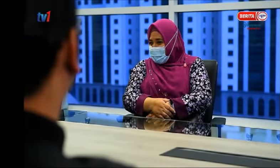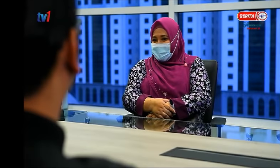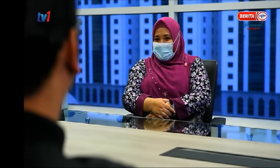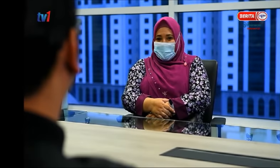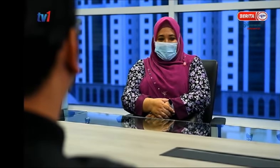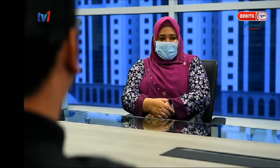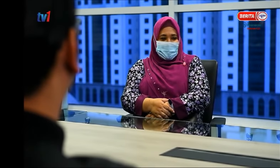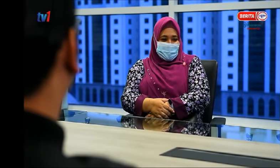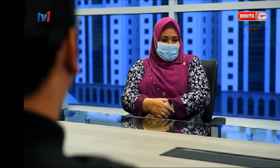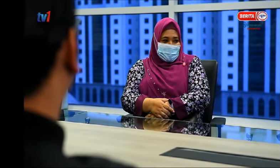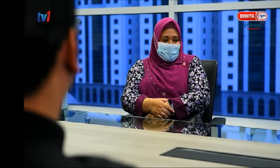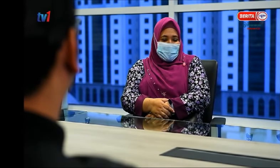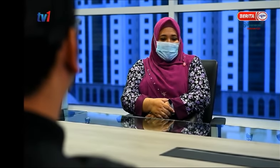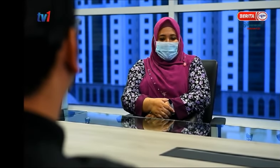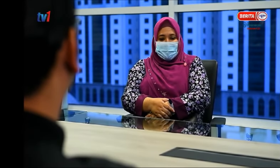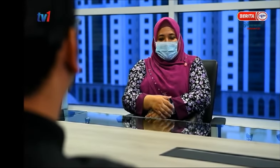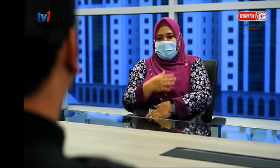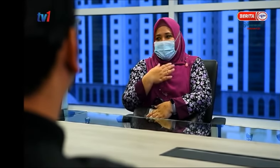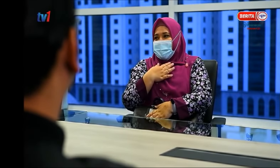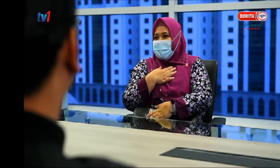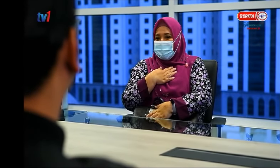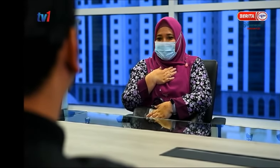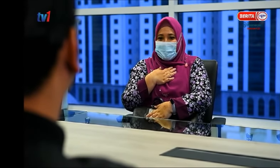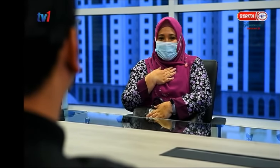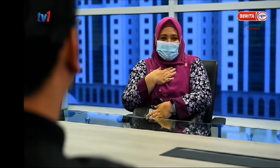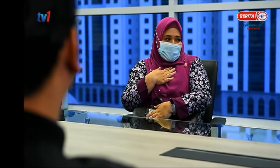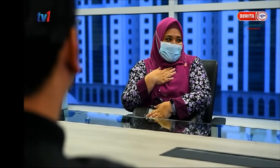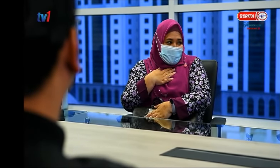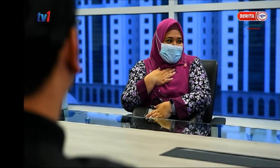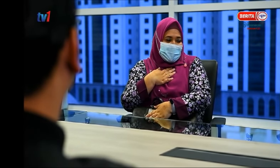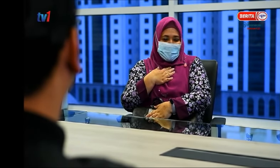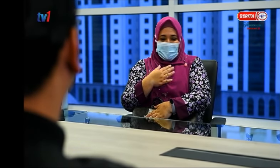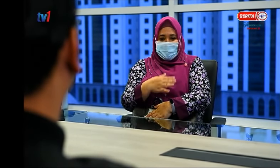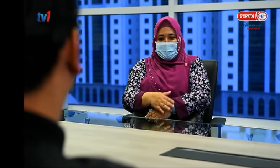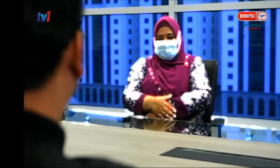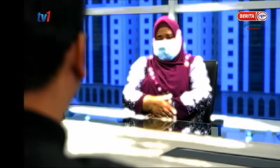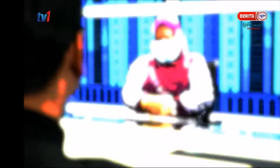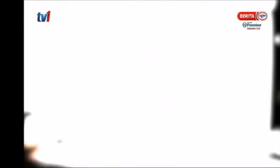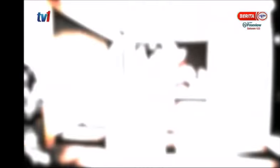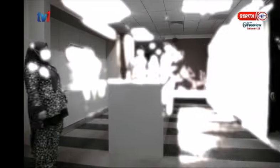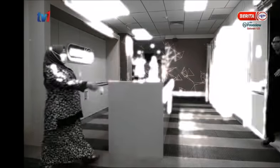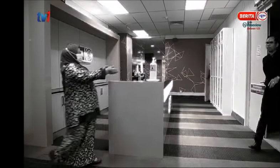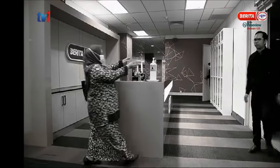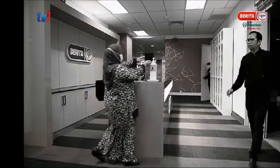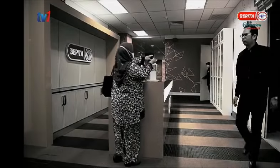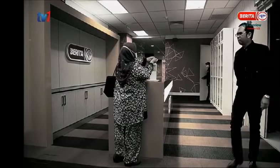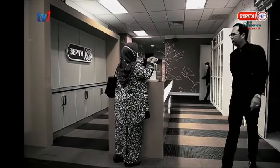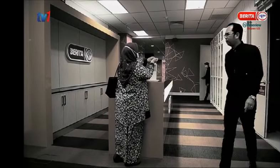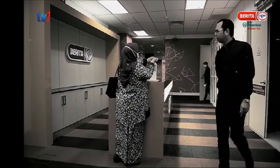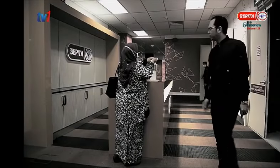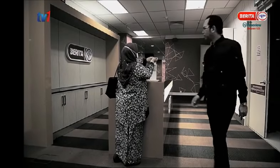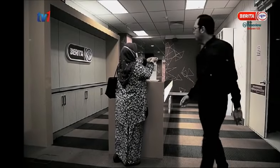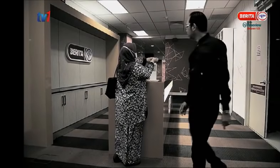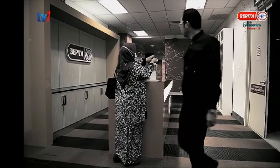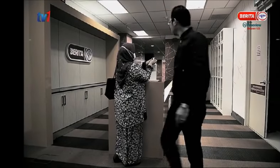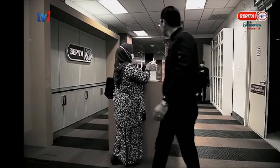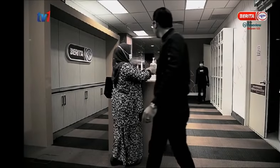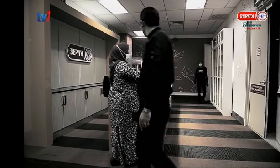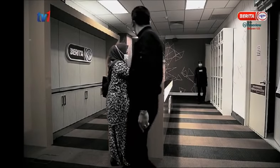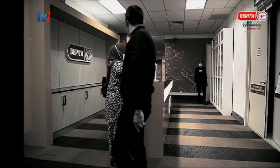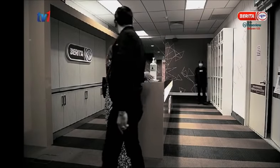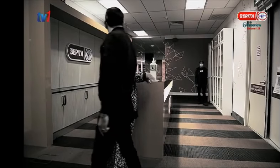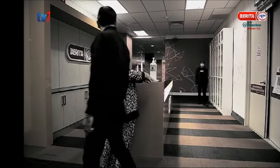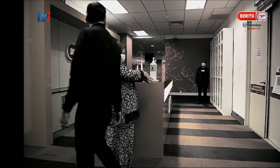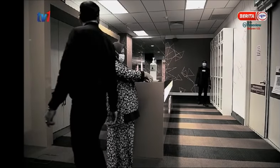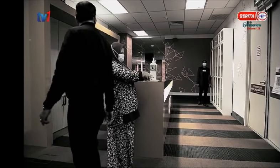nah. Tuan-tuan, saya ni bukan paranoid. Tapi COVID ni